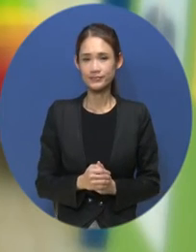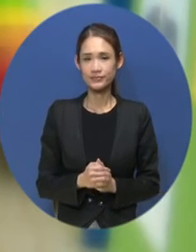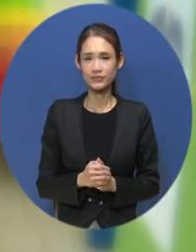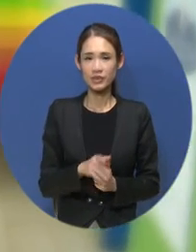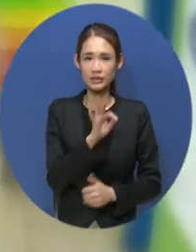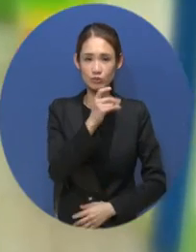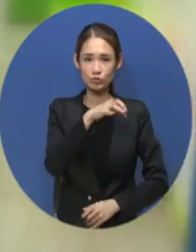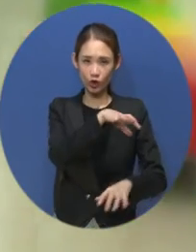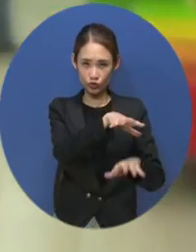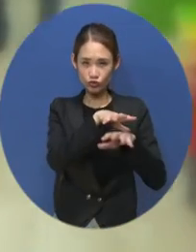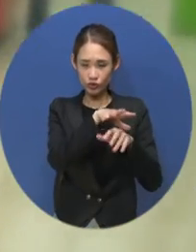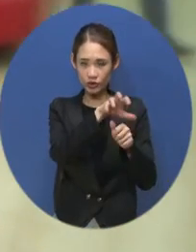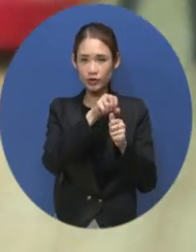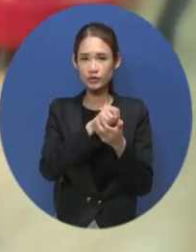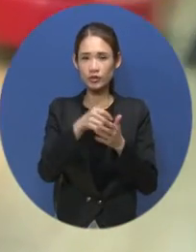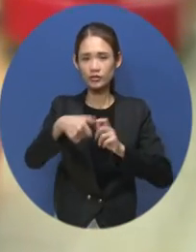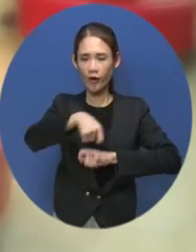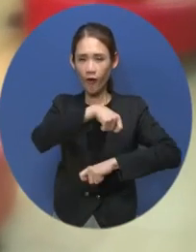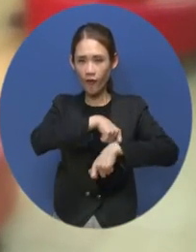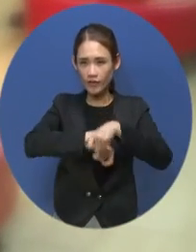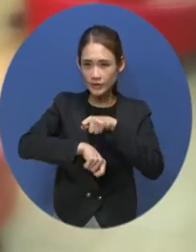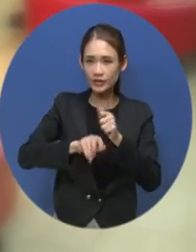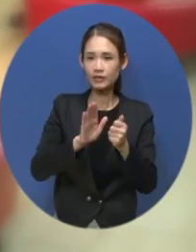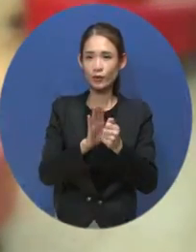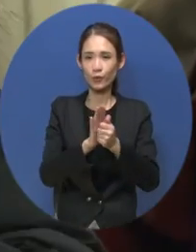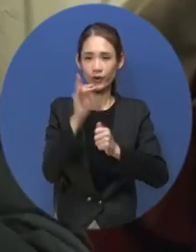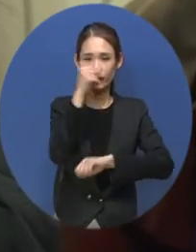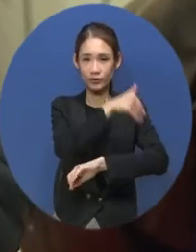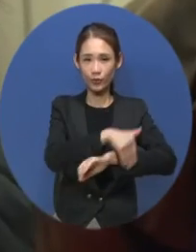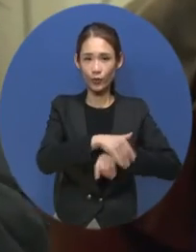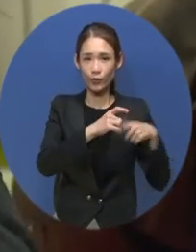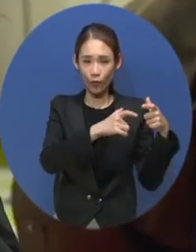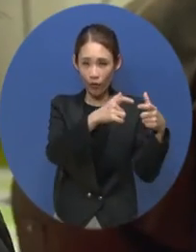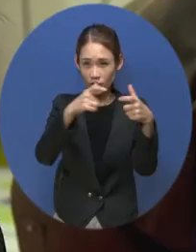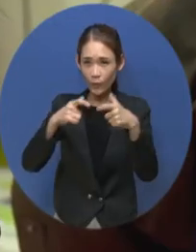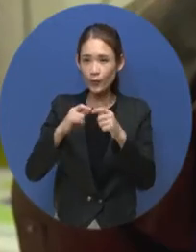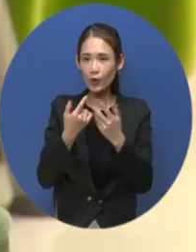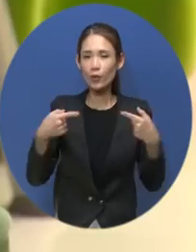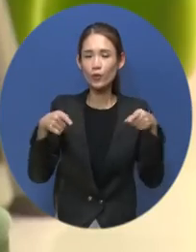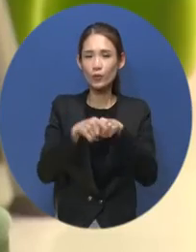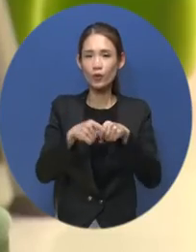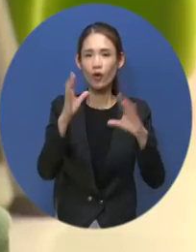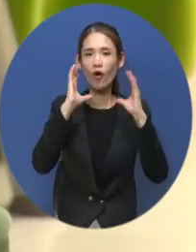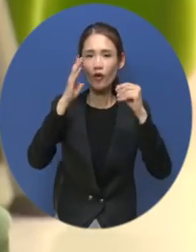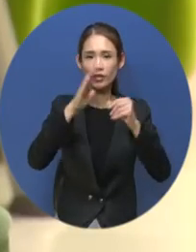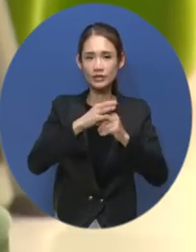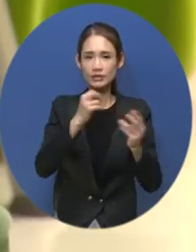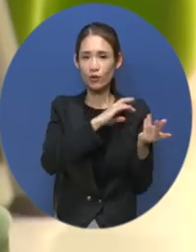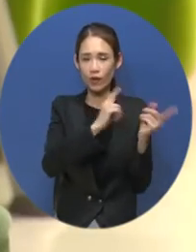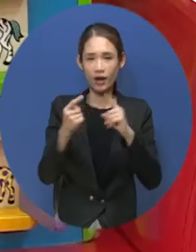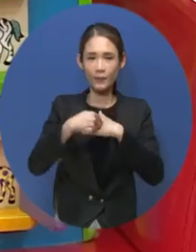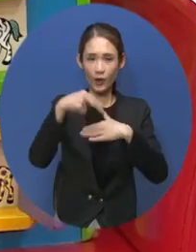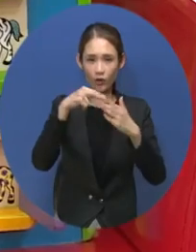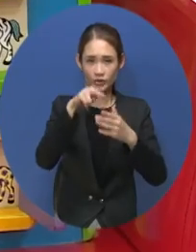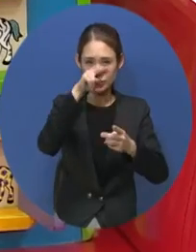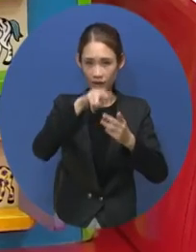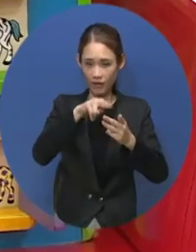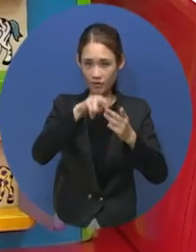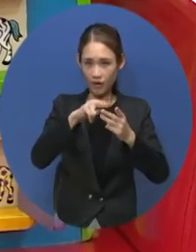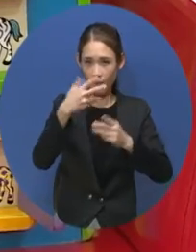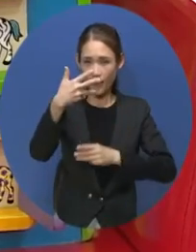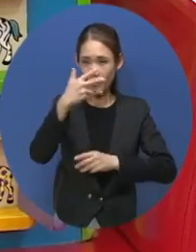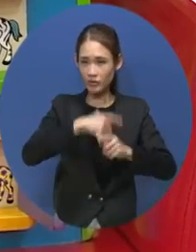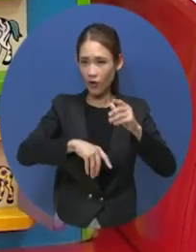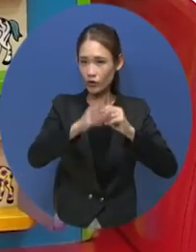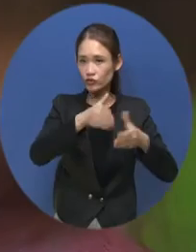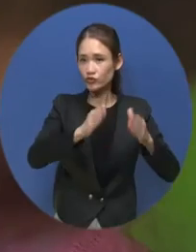인프라 구축에도 적극 나설 방침입니다 권역별 공금 어린이 재활 병원 2개소 센터 8개소 를 추가 건립하는 등